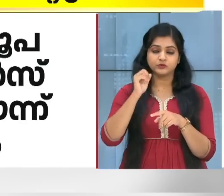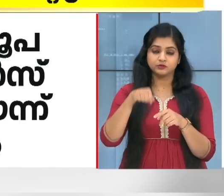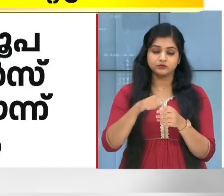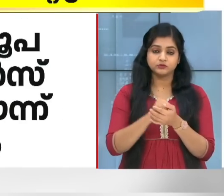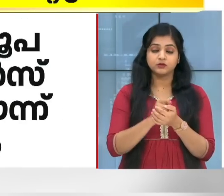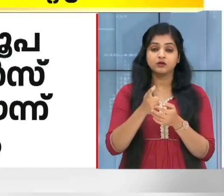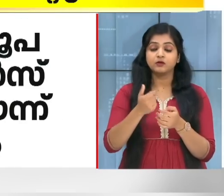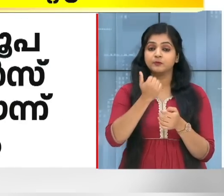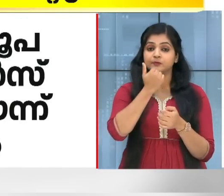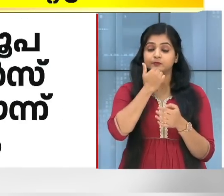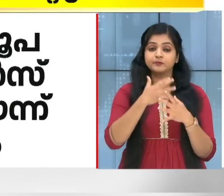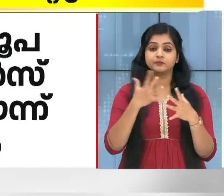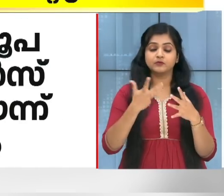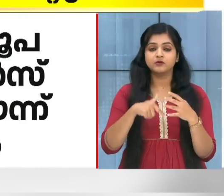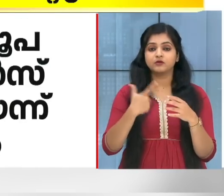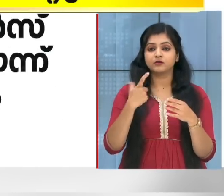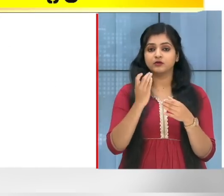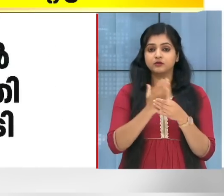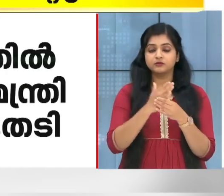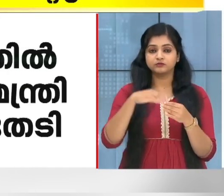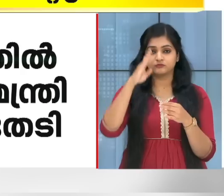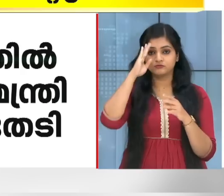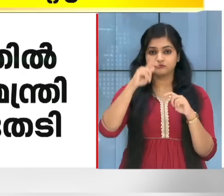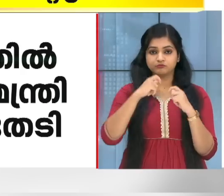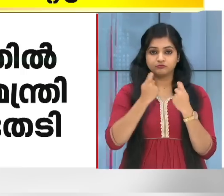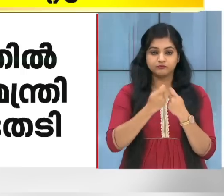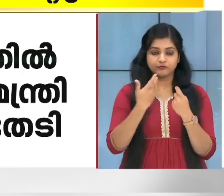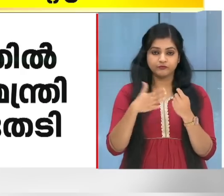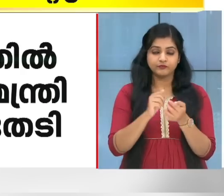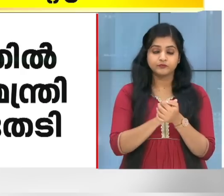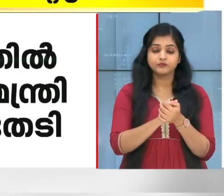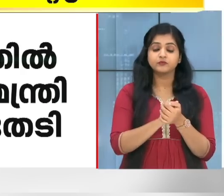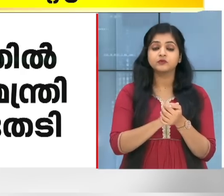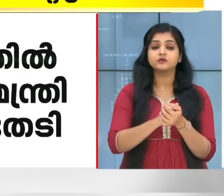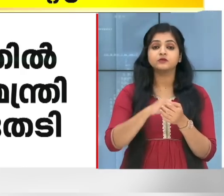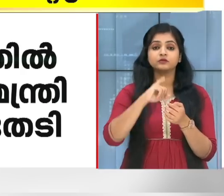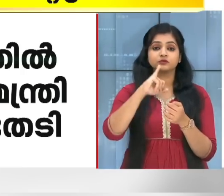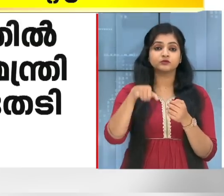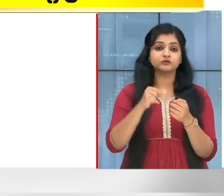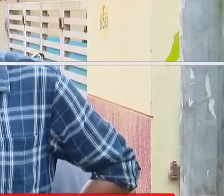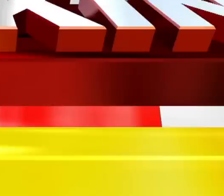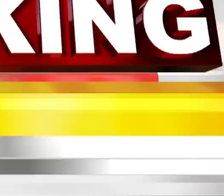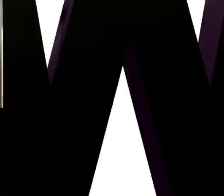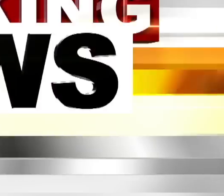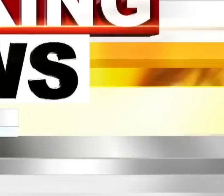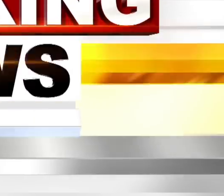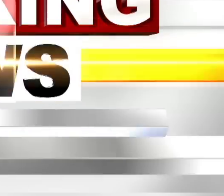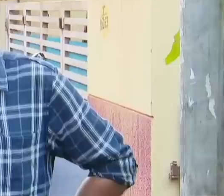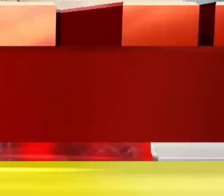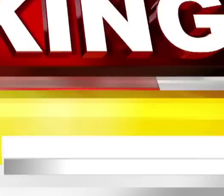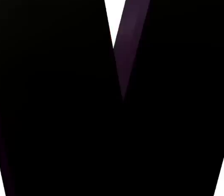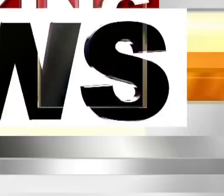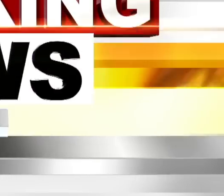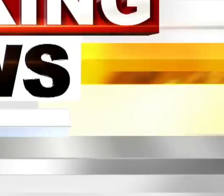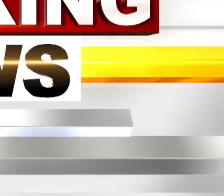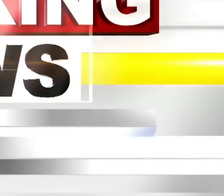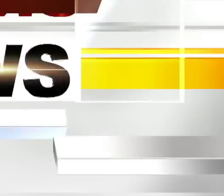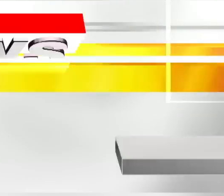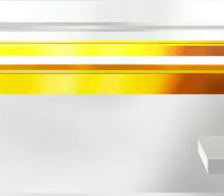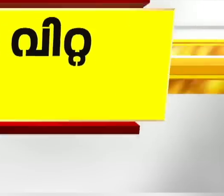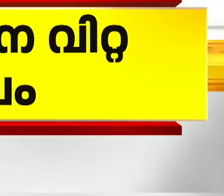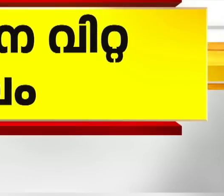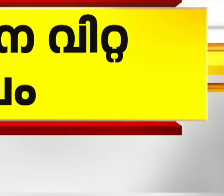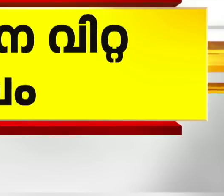അതിൽ പോലീസ് കേസെടുക്കുകയും തമ്പാനൂർ പോലീസ് കേസെടുക്കുകയും ചെയ്തു. ജുവനൈൽ ജസ്റ്റിസ് ആക്ട് പ്രകാരമാണ് പോലീസ് കേസെടുത്തത്. ഇനി ഈ കാര്യത്തിലേക്ക് വന്നു കഴിഞ്ഞാൽ ഇവർ പറയുന്നത്, വർഷങ്ങളായി